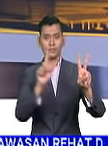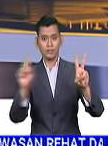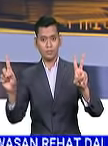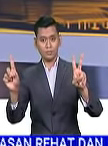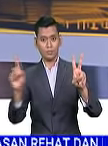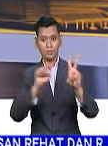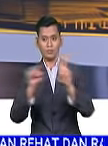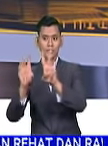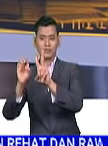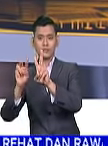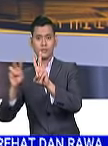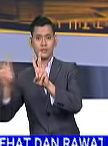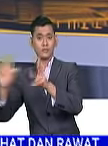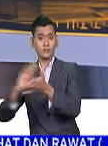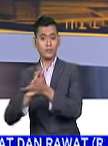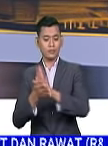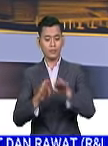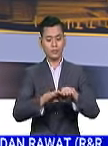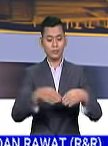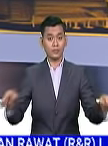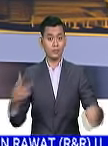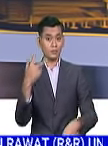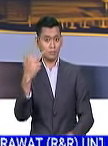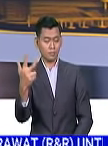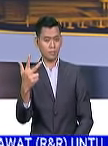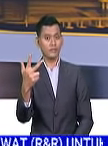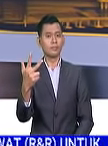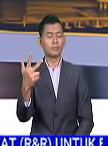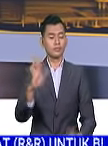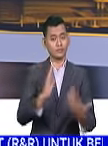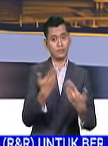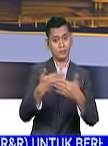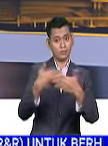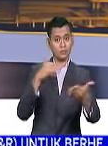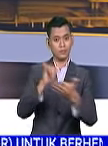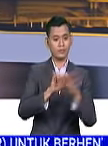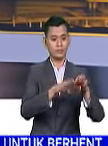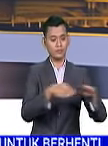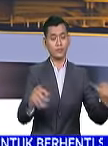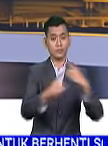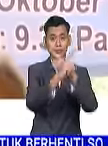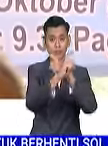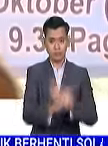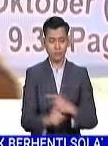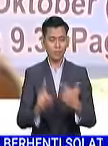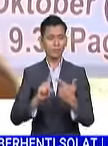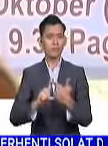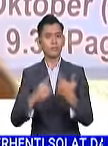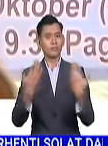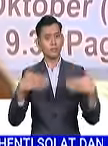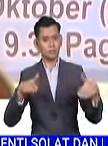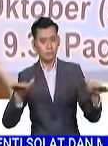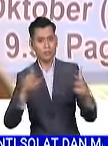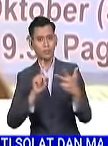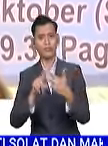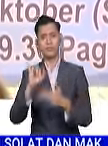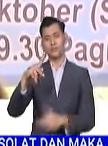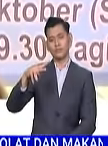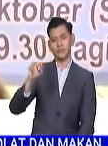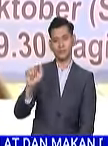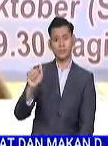2021-2030 sebagai bahasa ketiga selain bahasa Mandarin, Tamil, Kadazan dan Iban. Bagaimanapun jelasnya, pengajaran